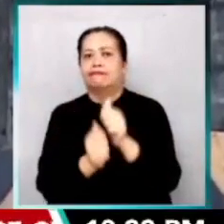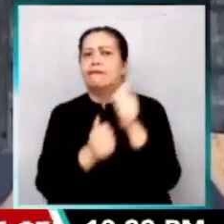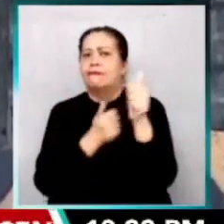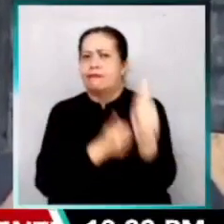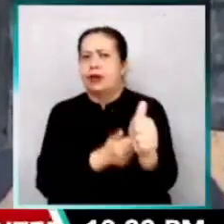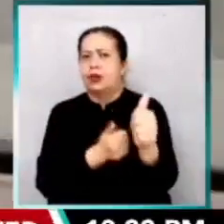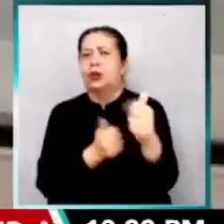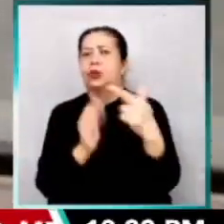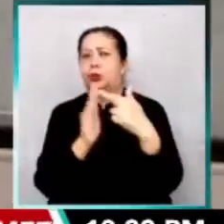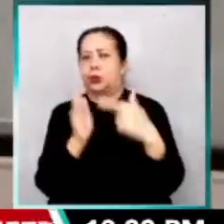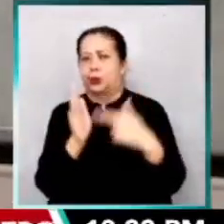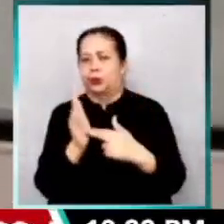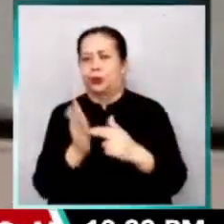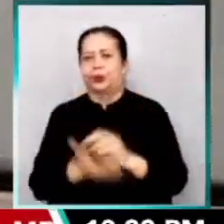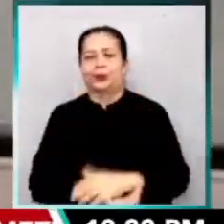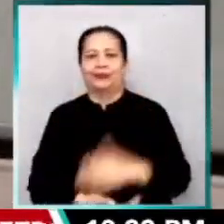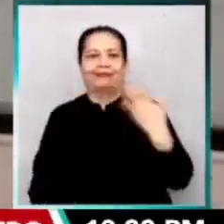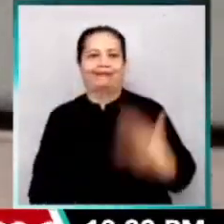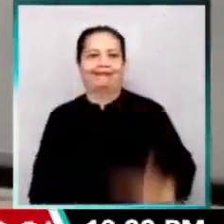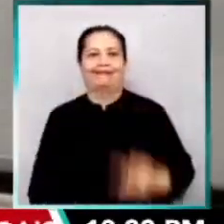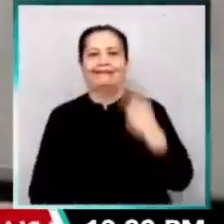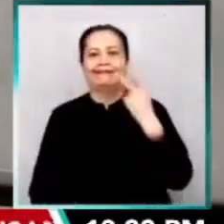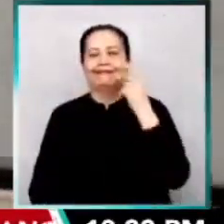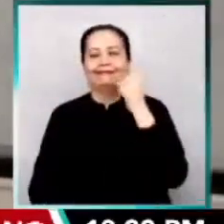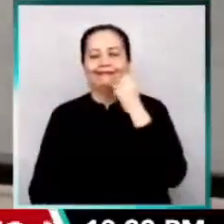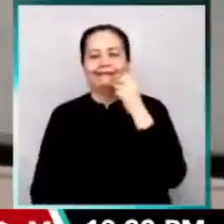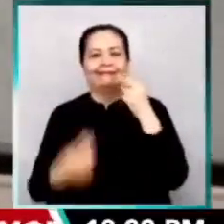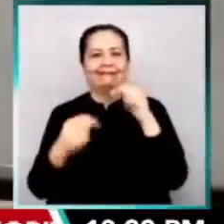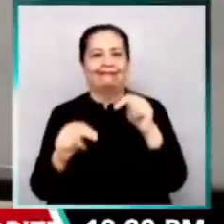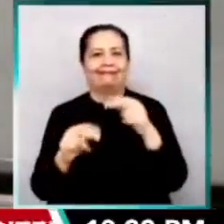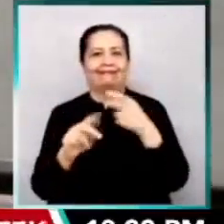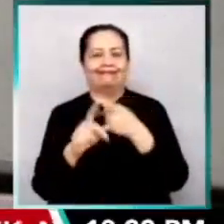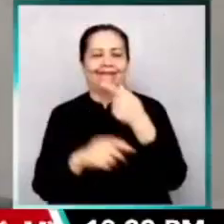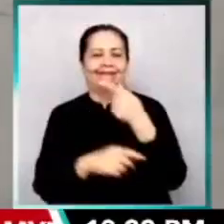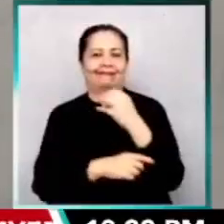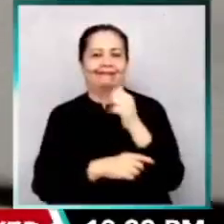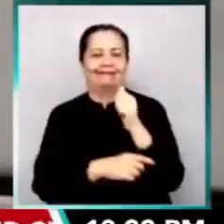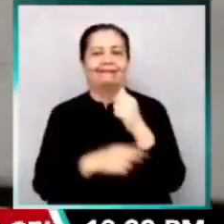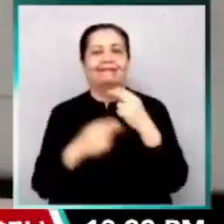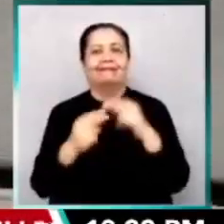rules. Katrina Son, nagbabalita para sa GMA Integrated News.